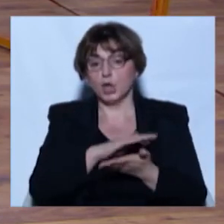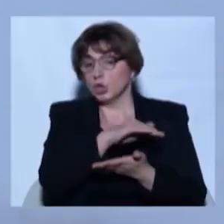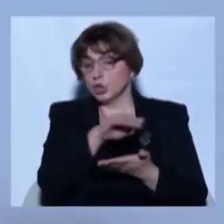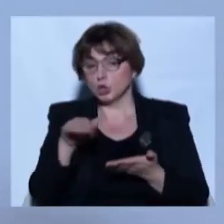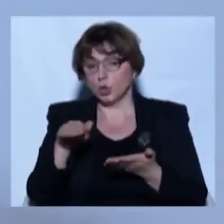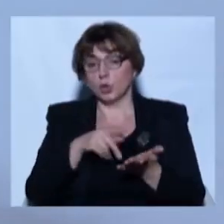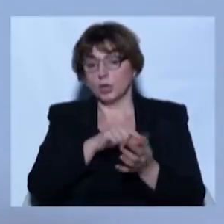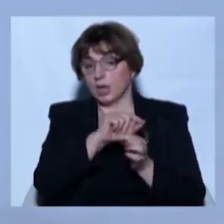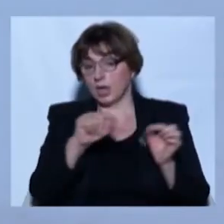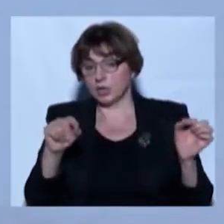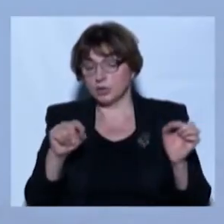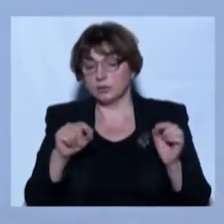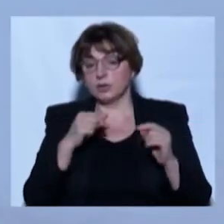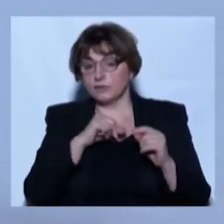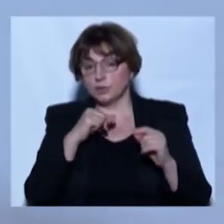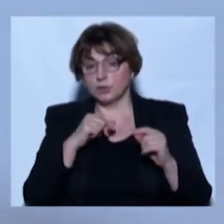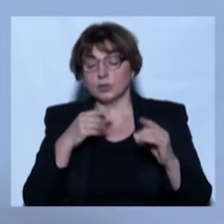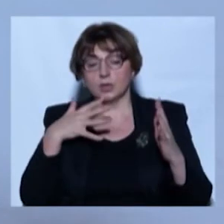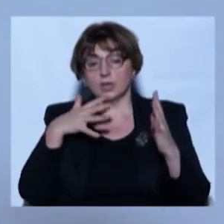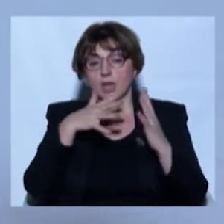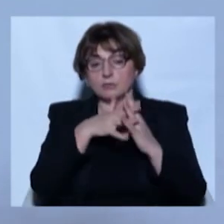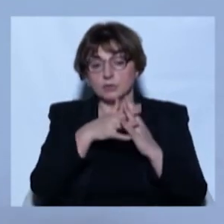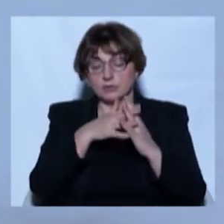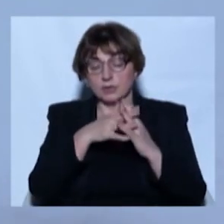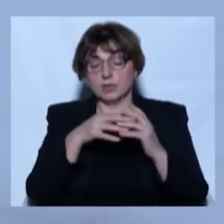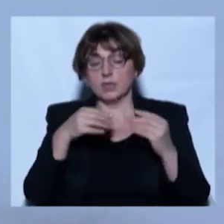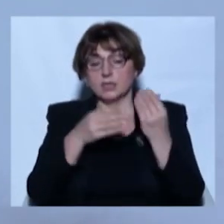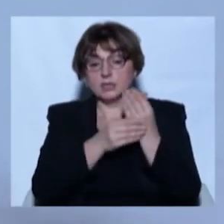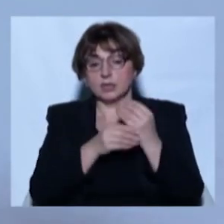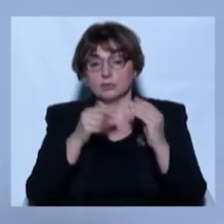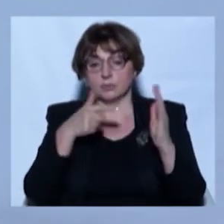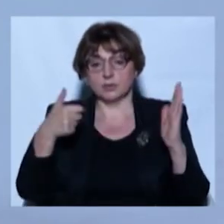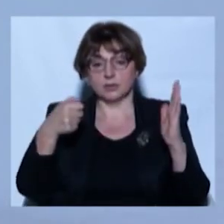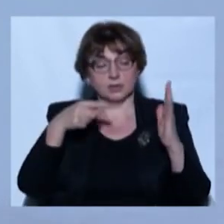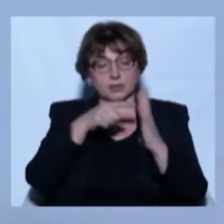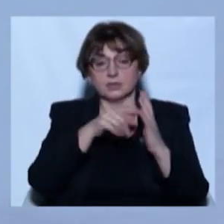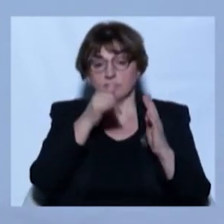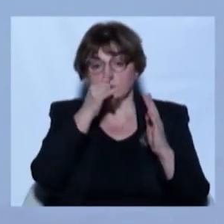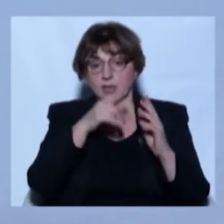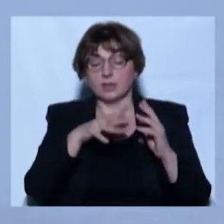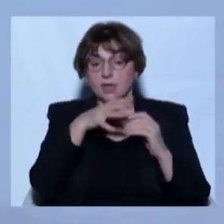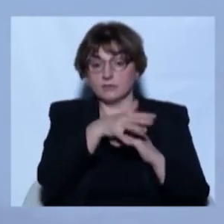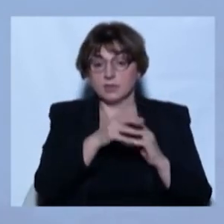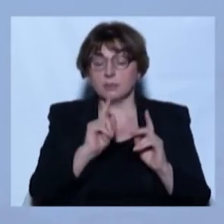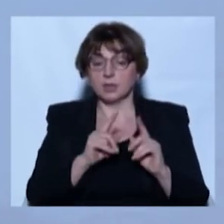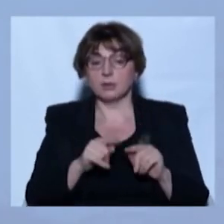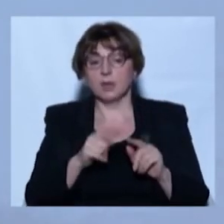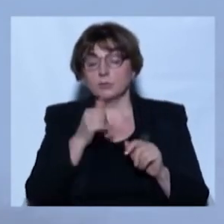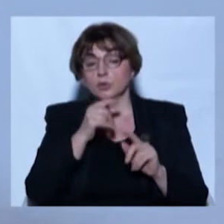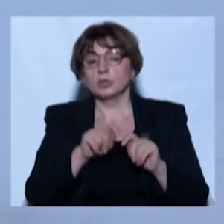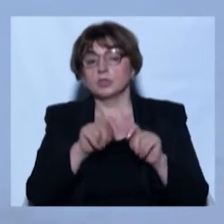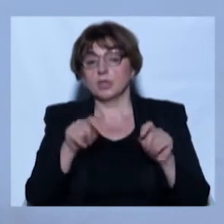როდესაც გაუმჭვირვალე სხეულს მივანათებთ სინათლის წყაროს, ის ვეღარ გავრცელდება ამ სხეულში და